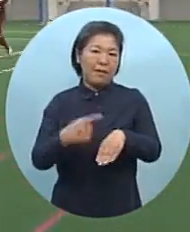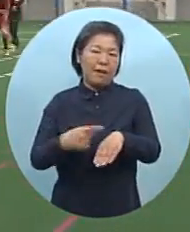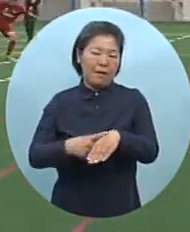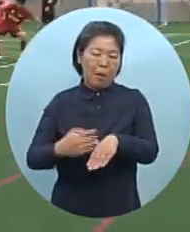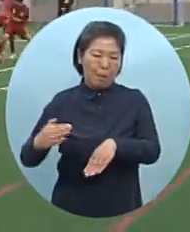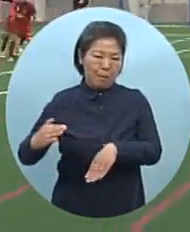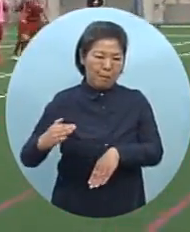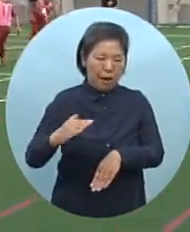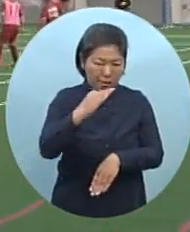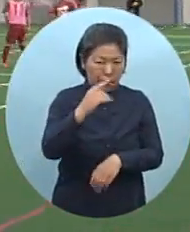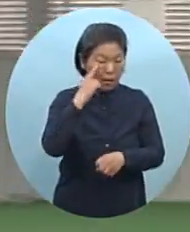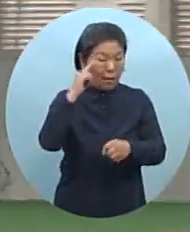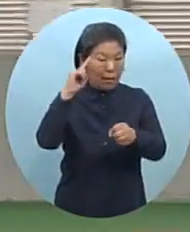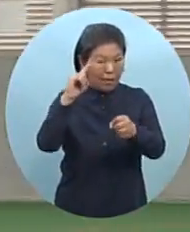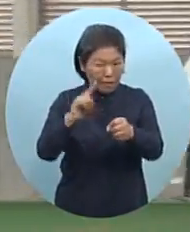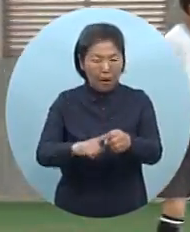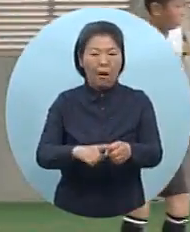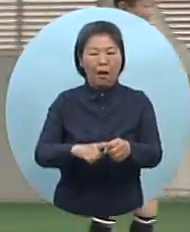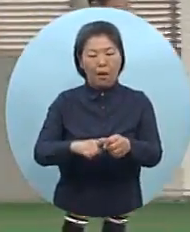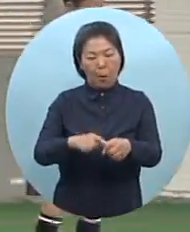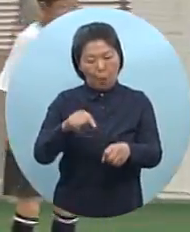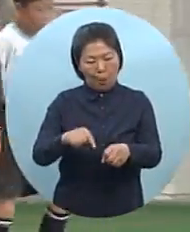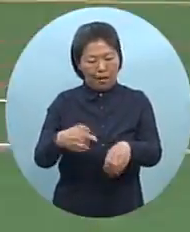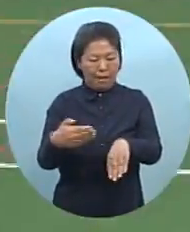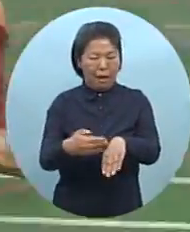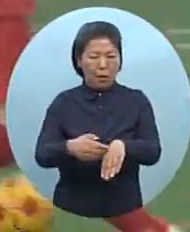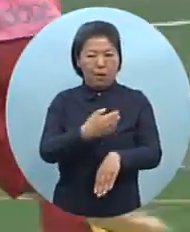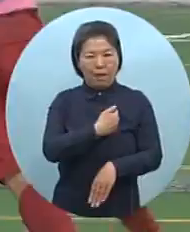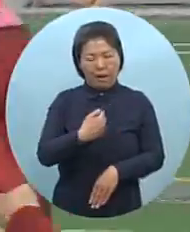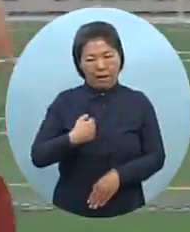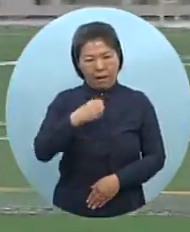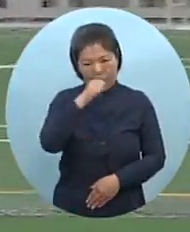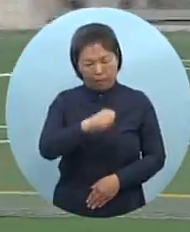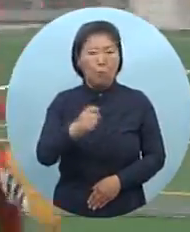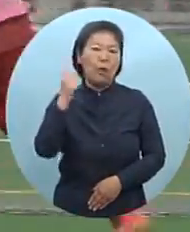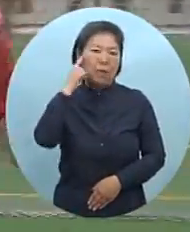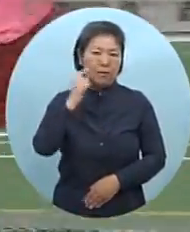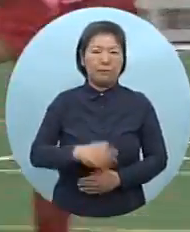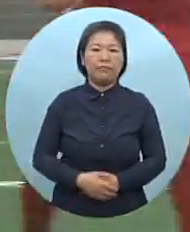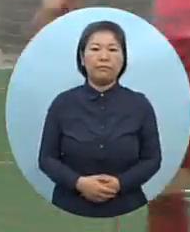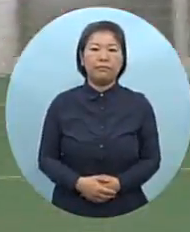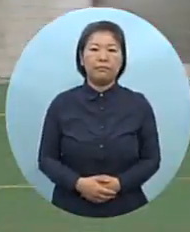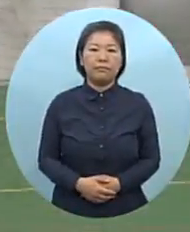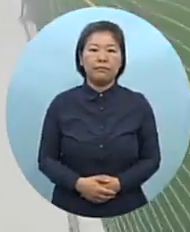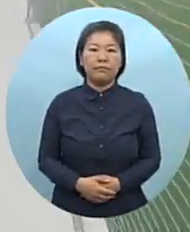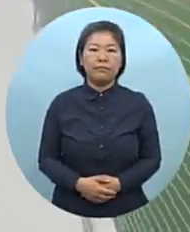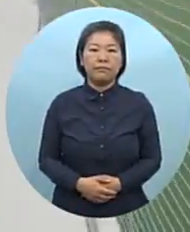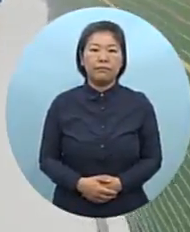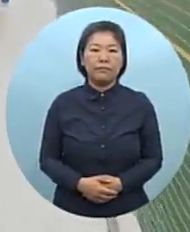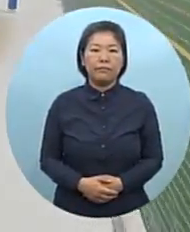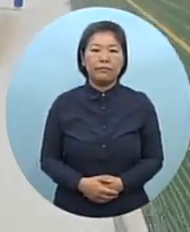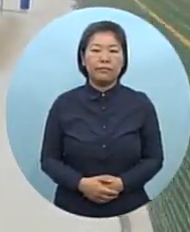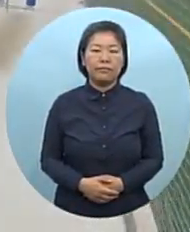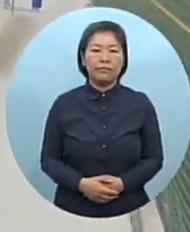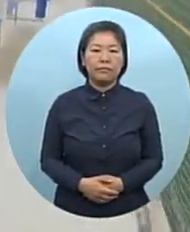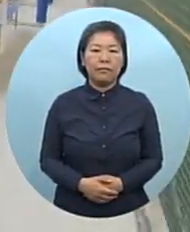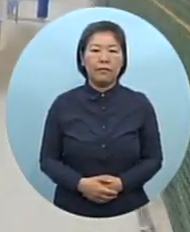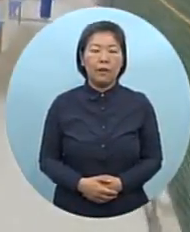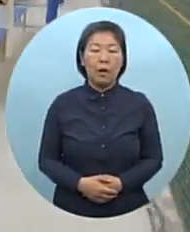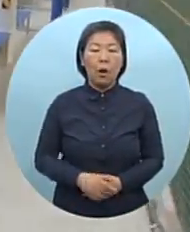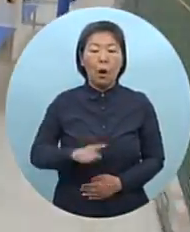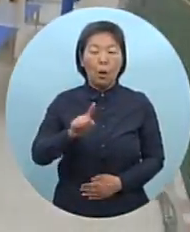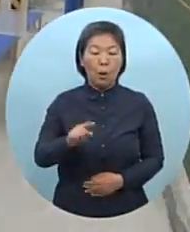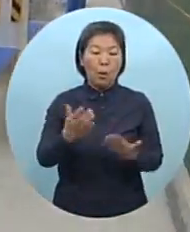上がるためにはこういうところで練習できた方がいいのかなとは思っております